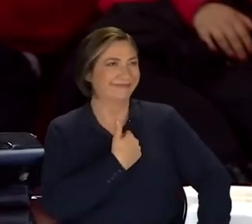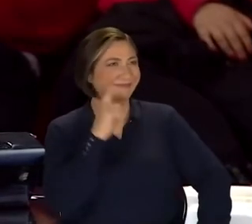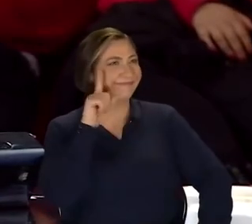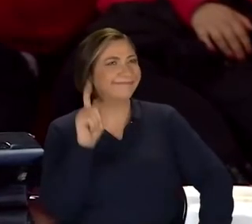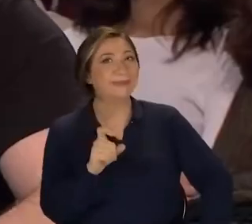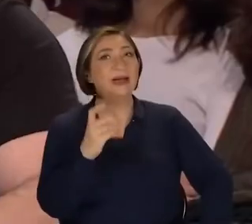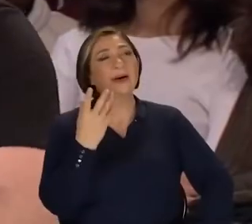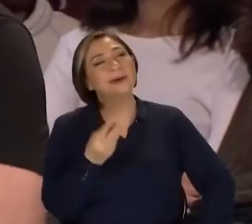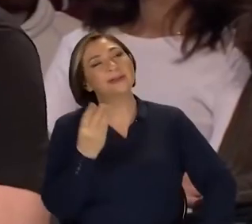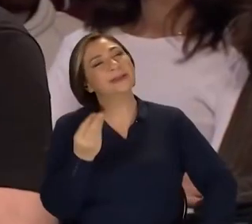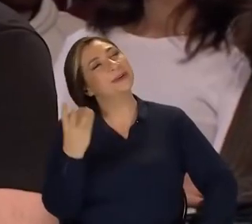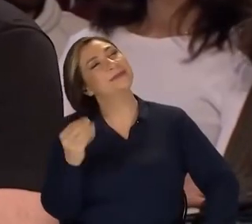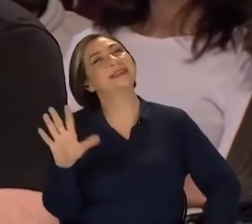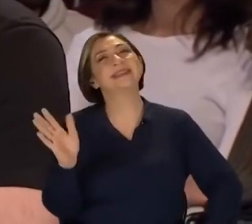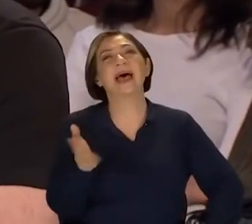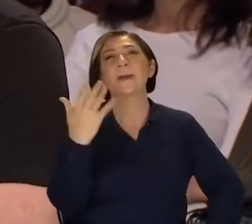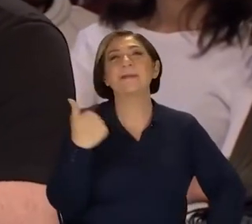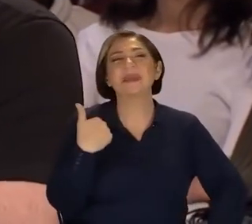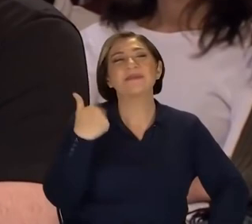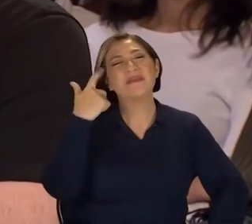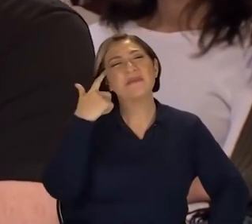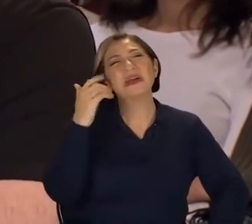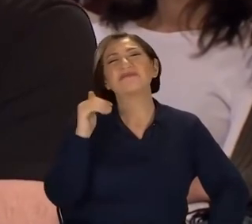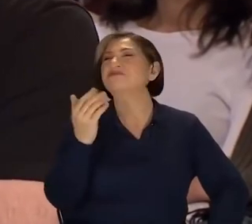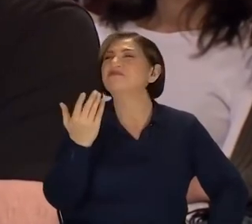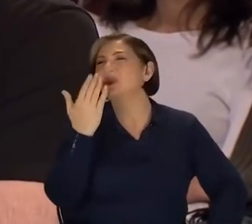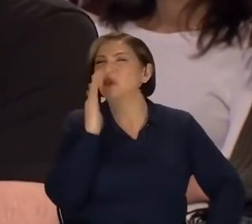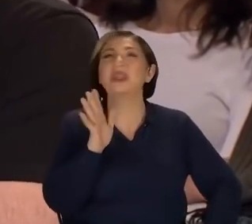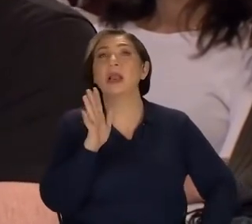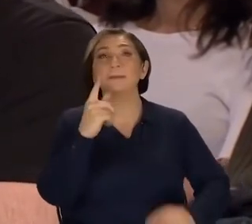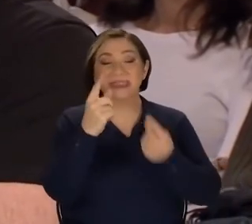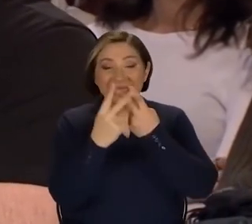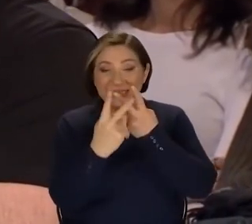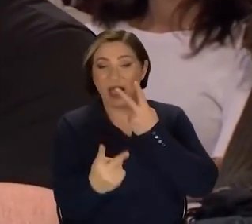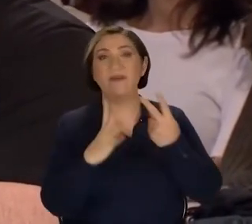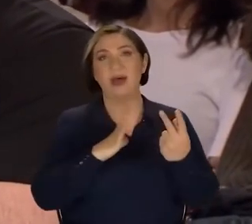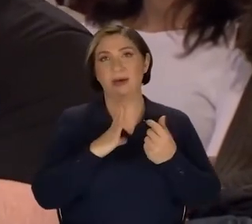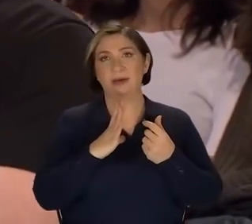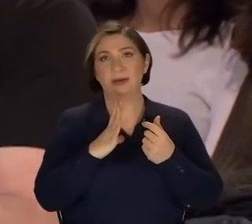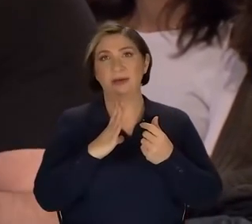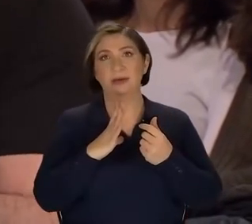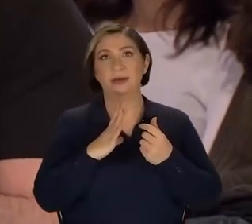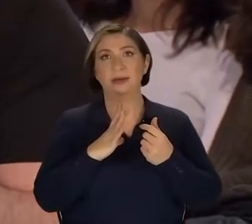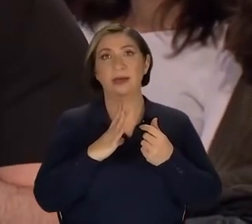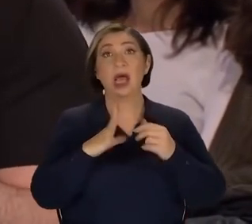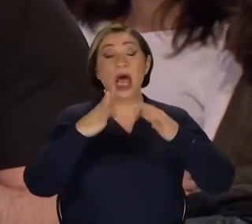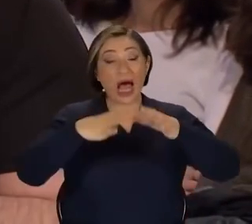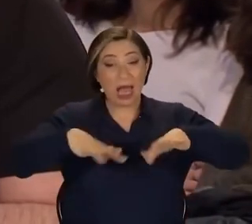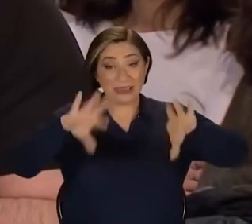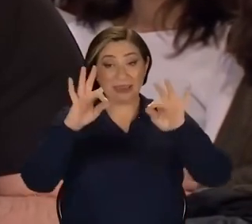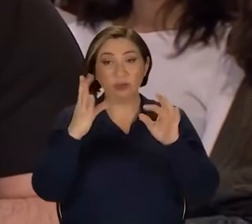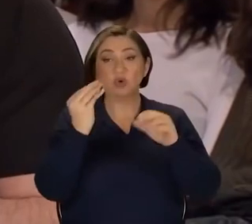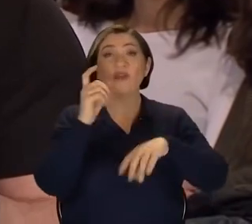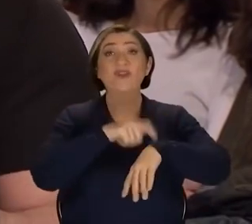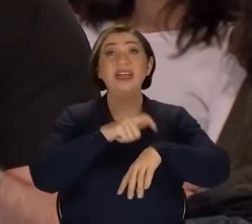Yani olursa olur olmazsa pek ben tutmadım ama falan. Yani bir sıraya diziyoruz abi. Ve hazırlık falan